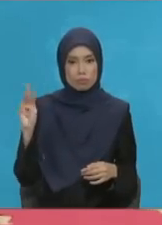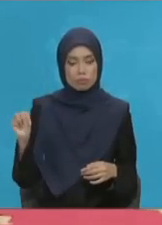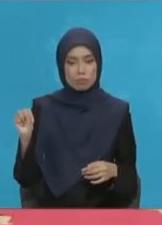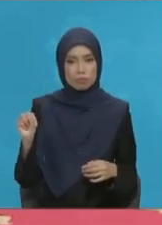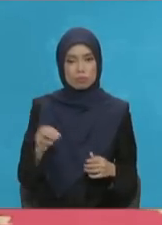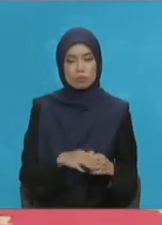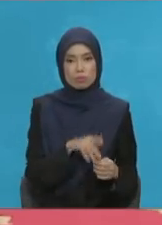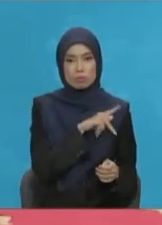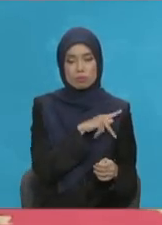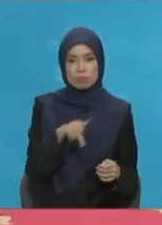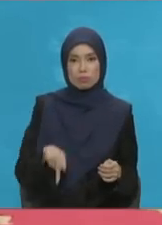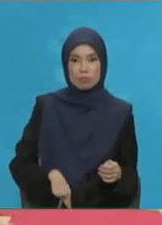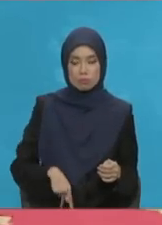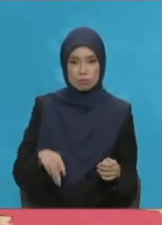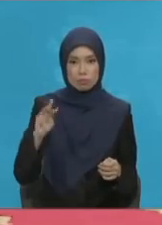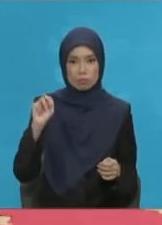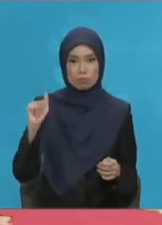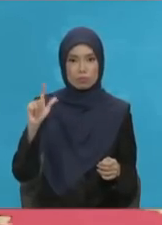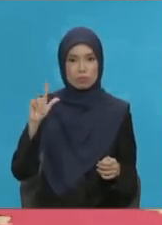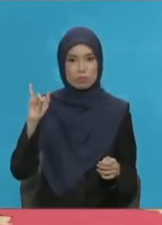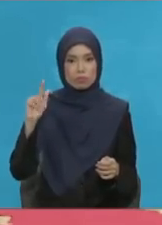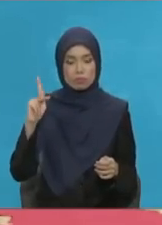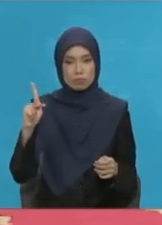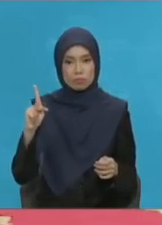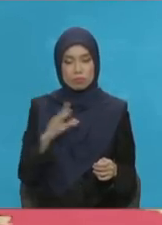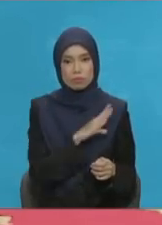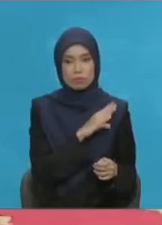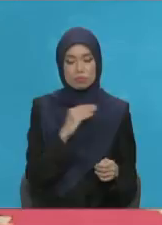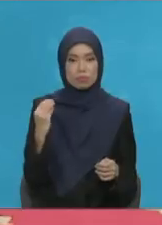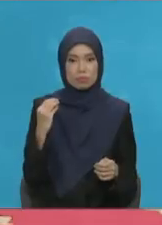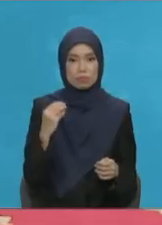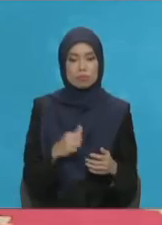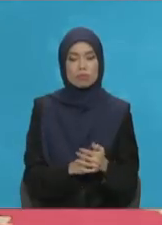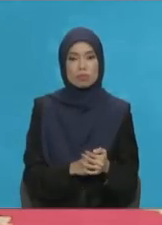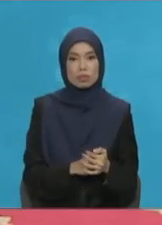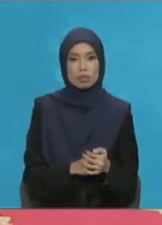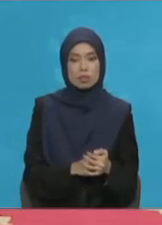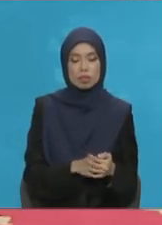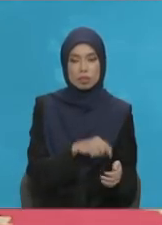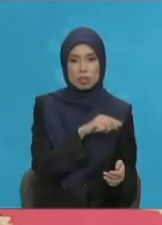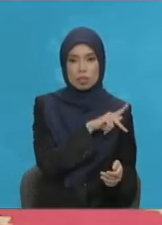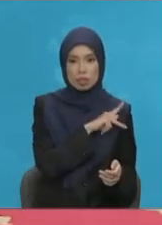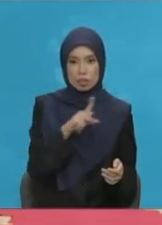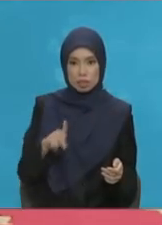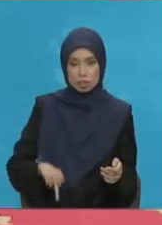negara Brunei Darussalam dan ke bawah judi Yang Maha Mulia juga